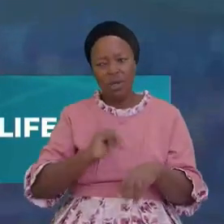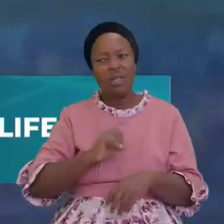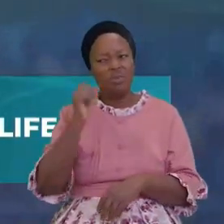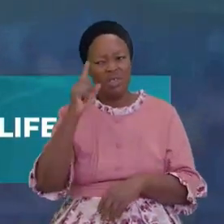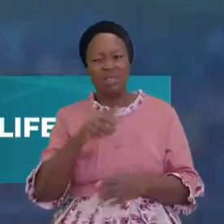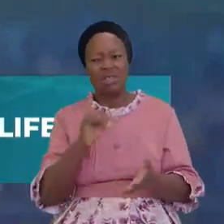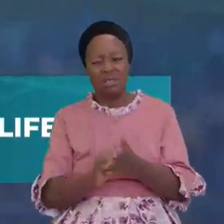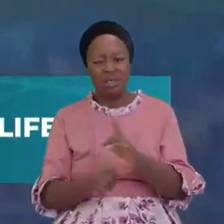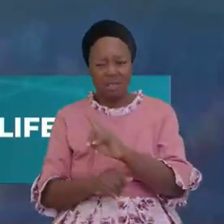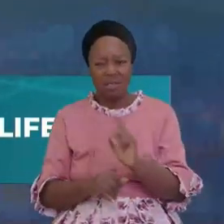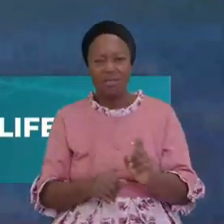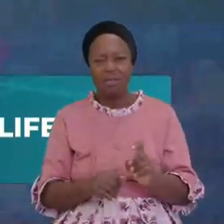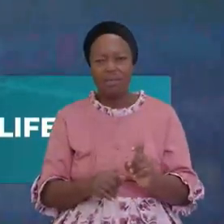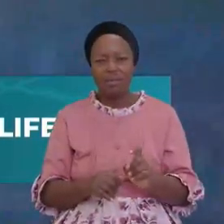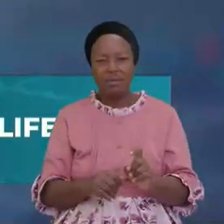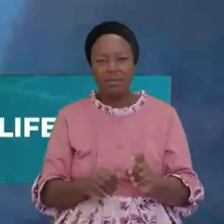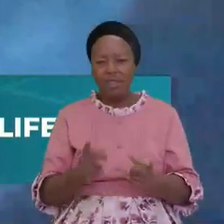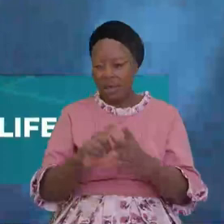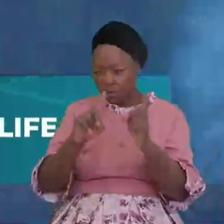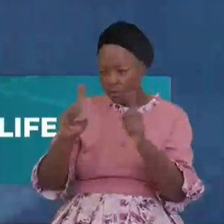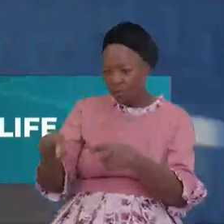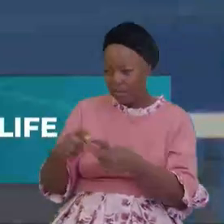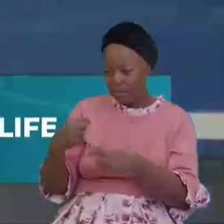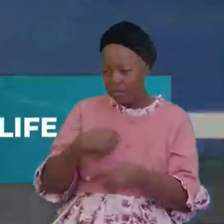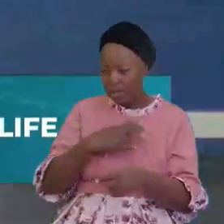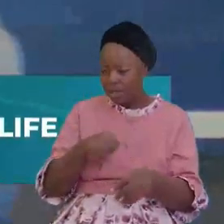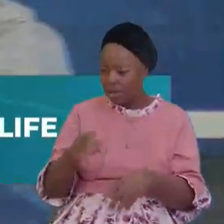est-ce que ça peut être? Est-ce que je comprends ça?